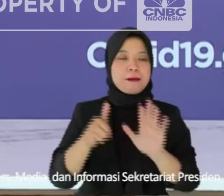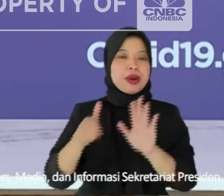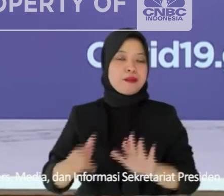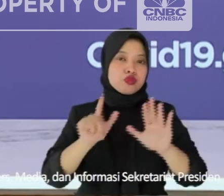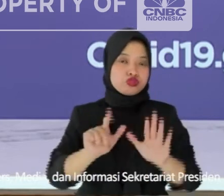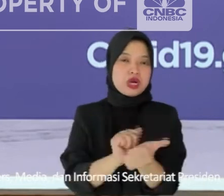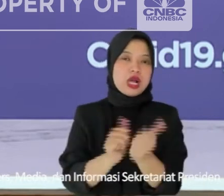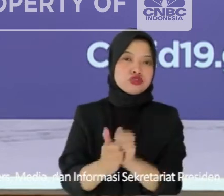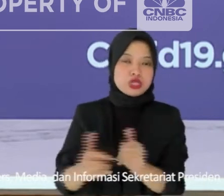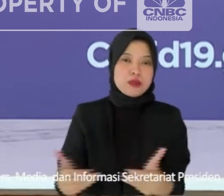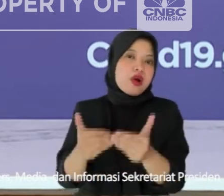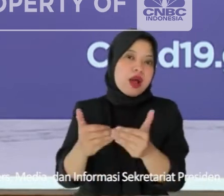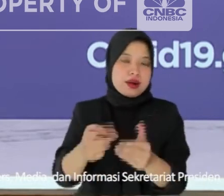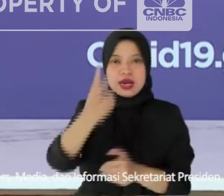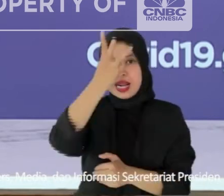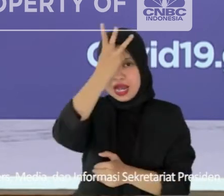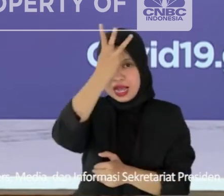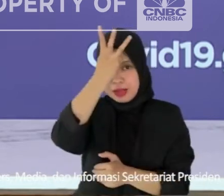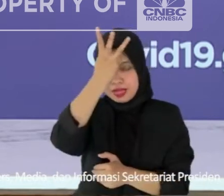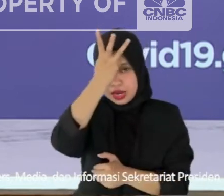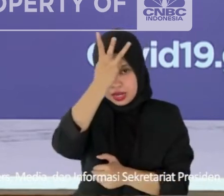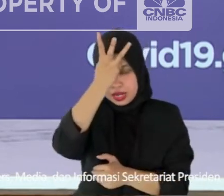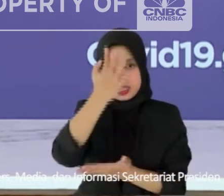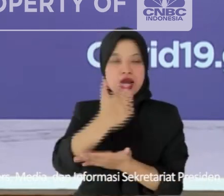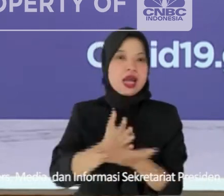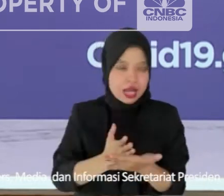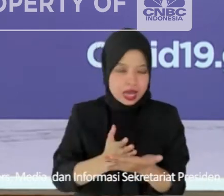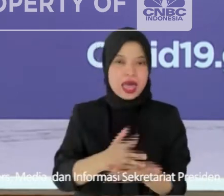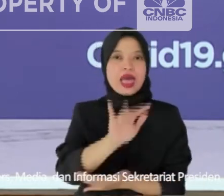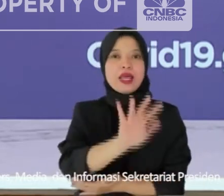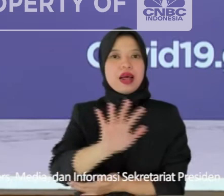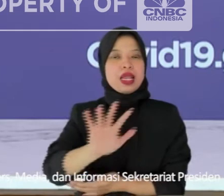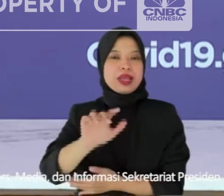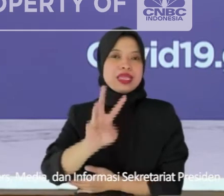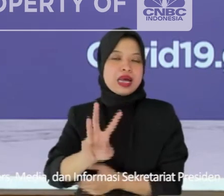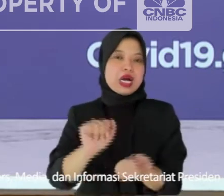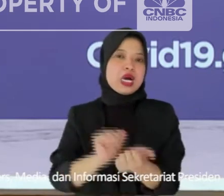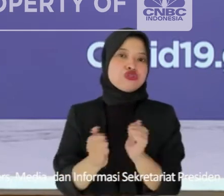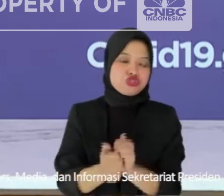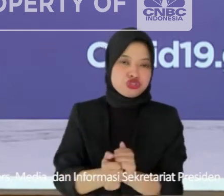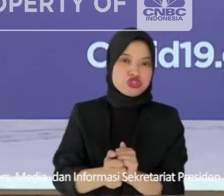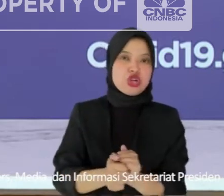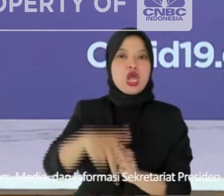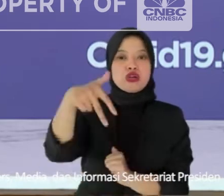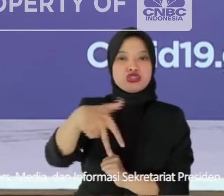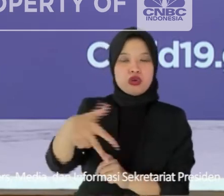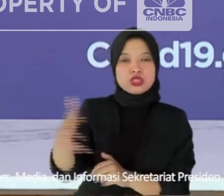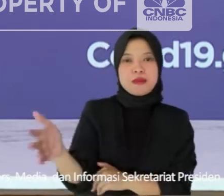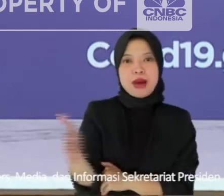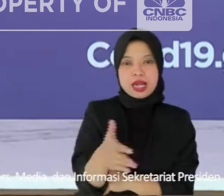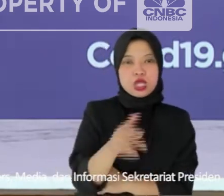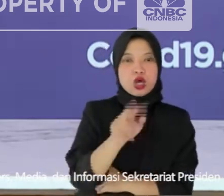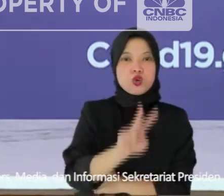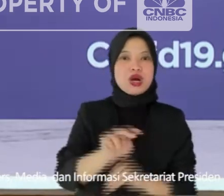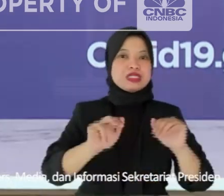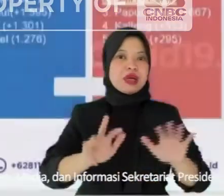667 kasus Kalimantan Tengah 553 kasus dan Sulawesi Barat